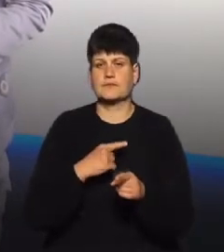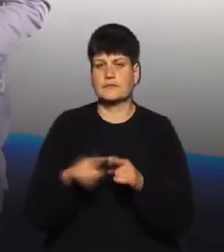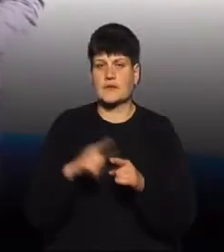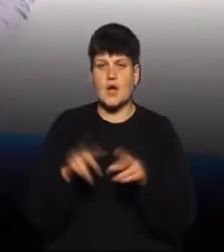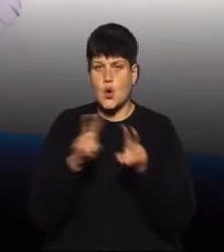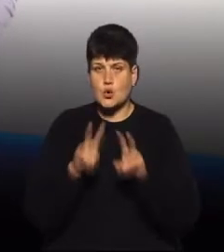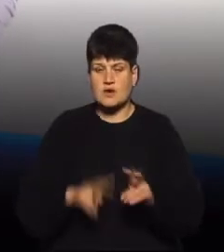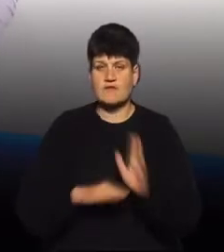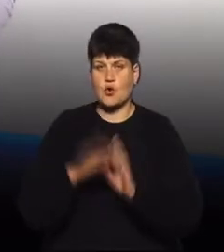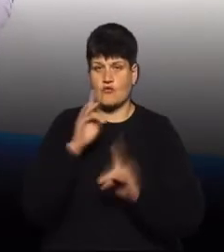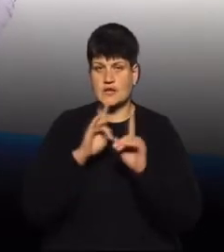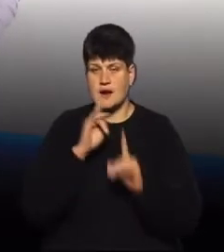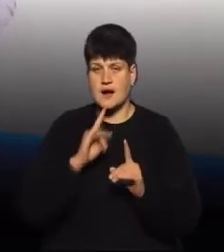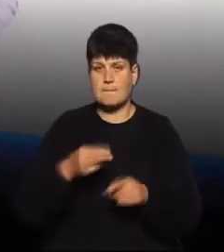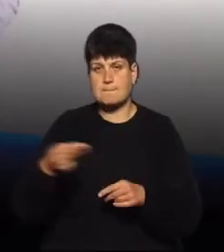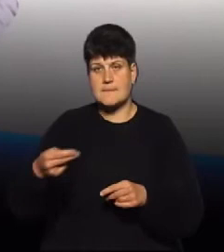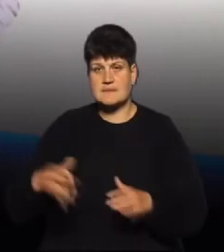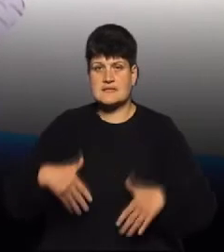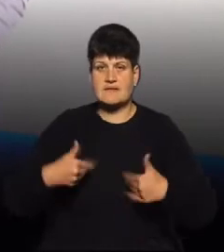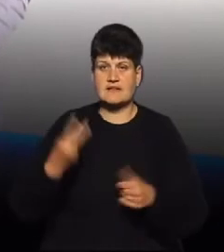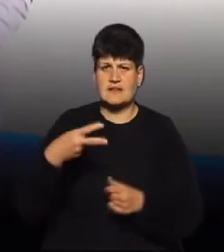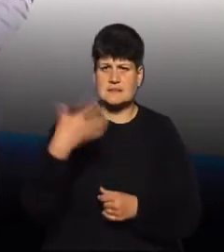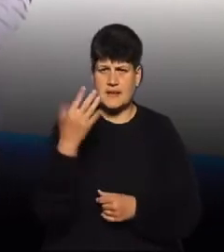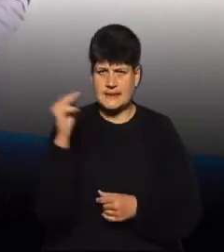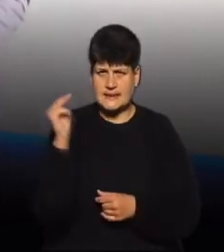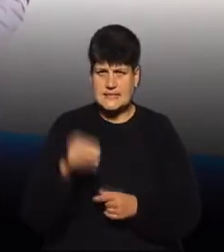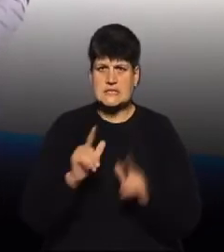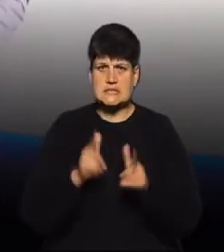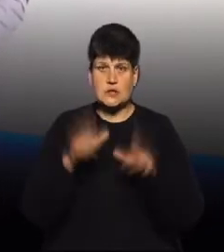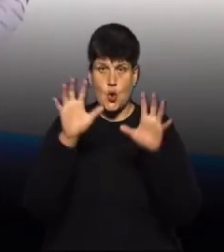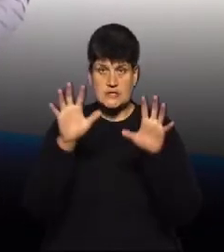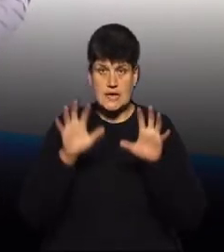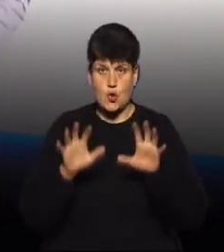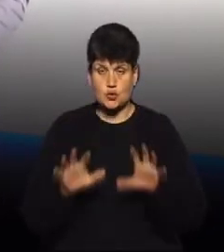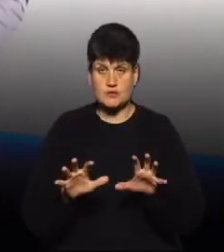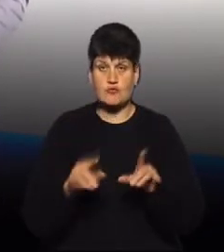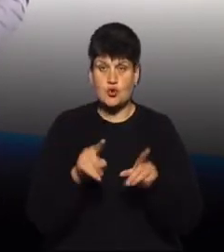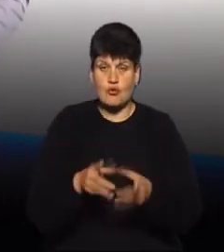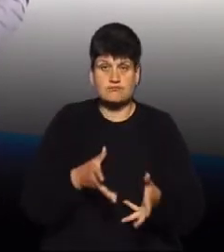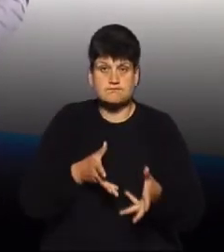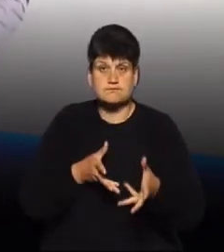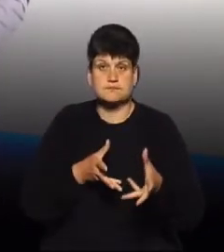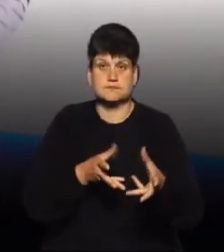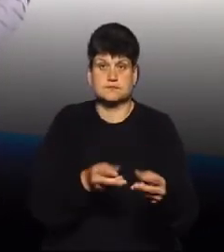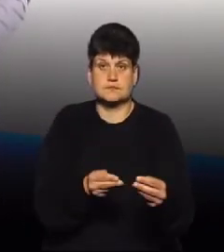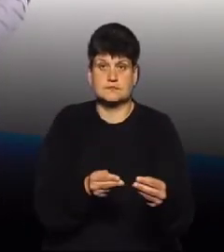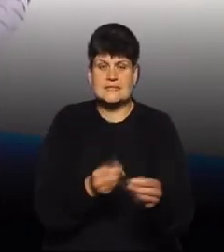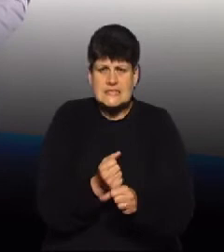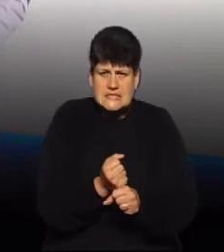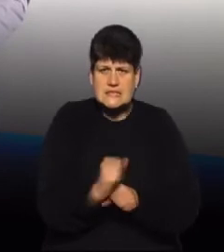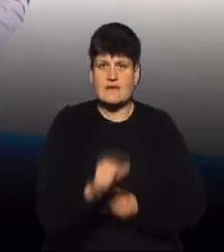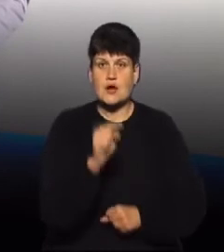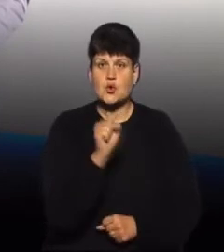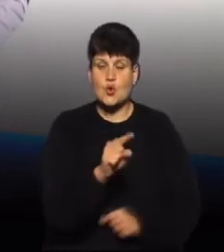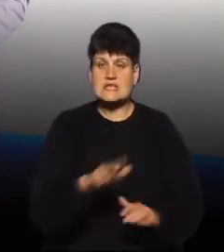підписи, звернення до нього 25 тисяч, згідно законодавства, його спонукують, заставляють його звернутися в